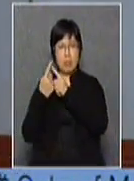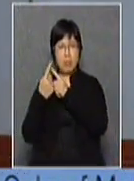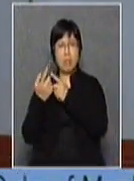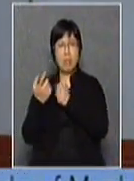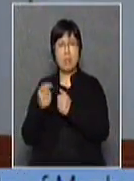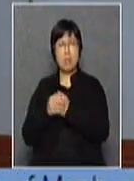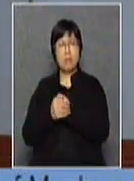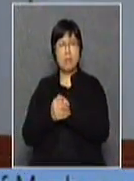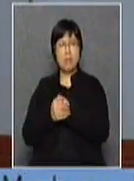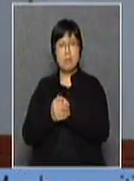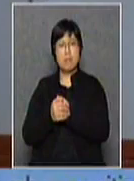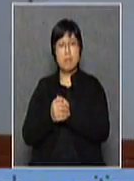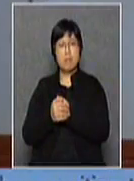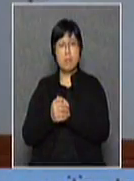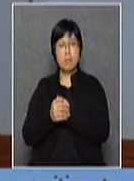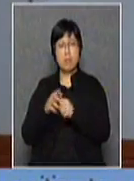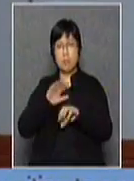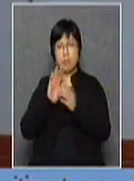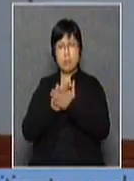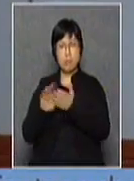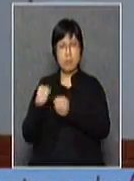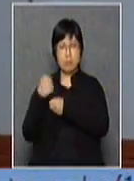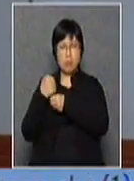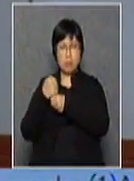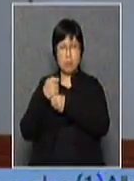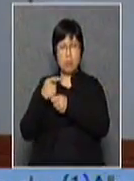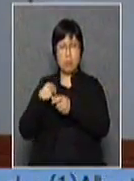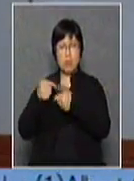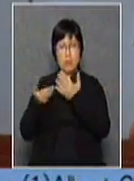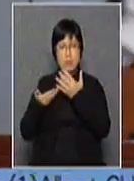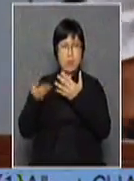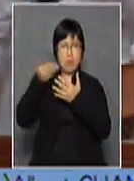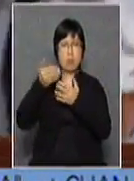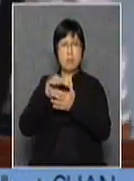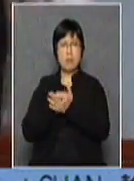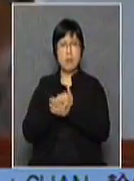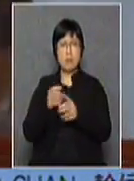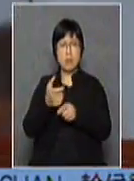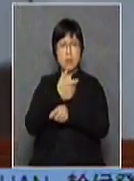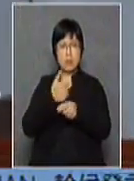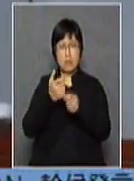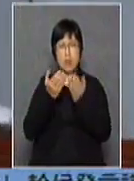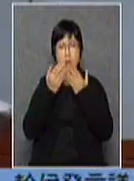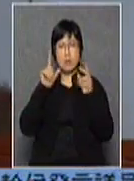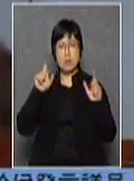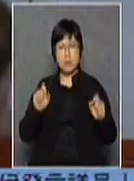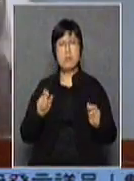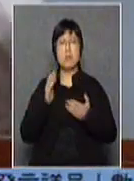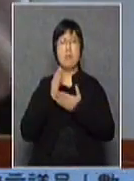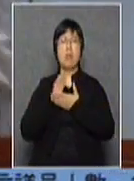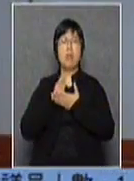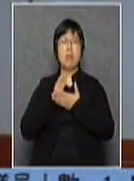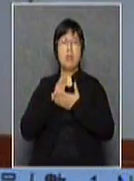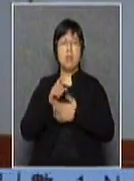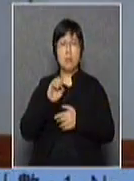嘅總產值咧係提高。但係經濟學嘅意義就唔係淨係